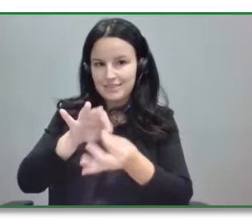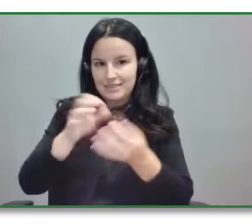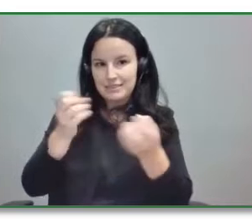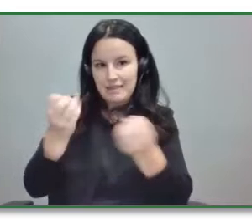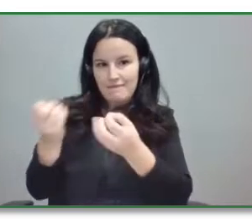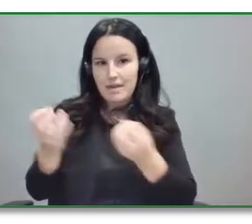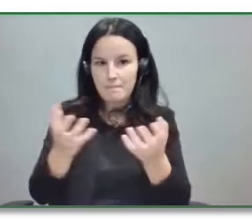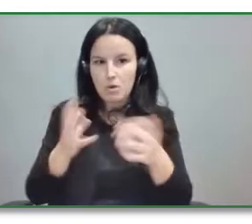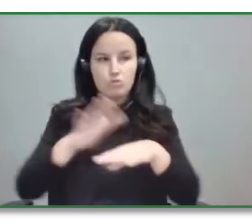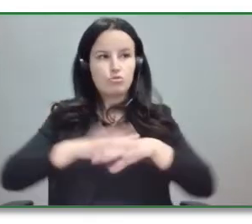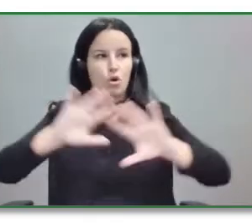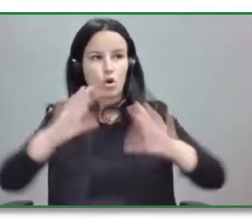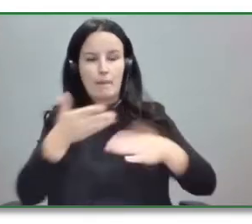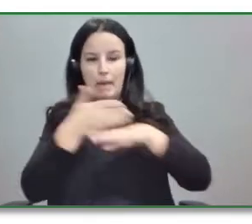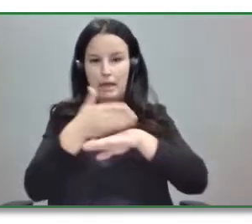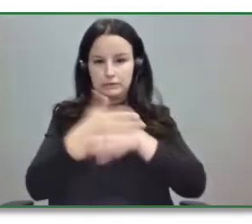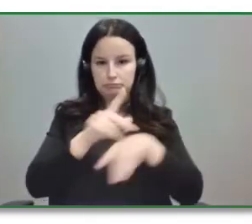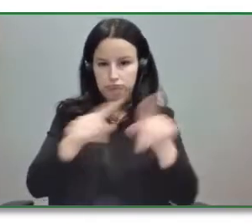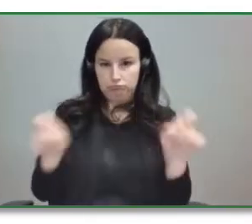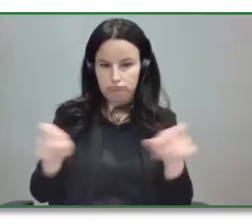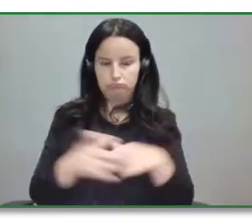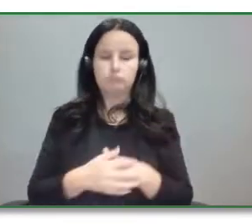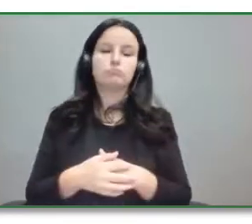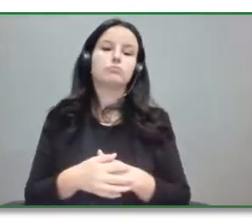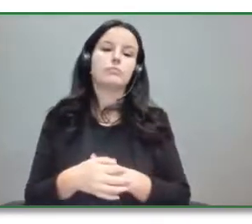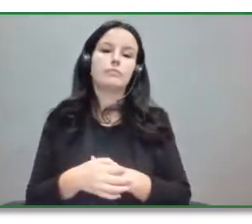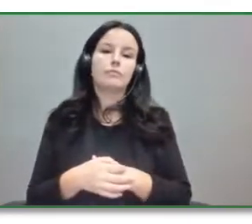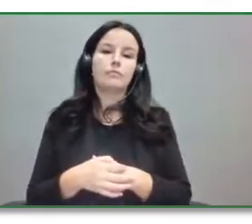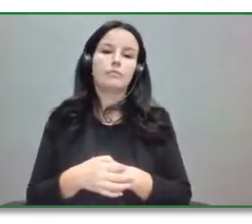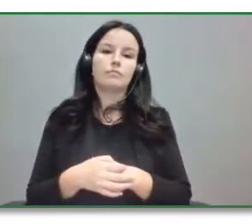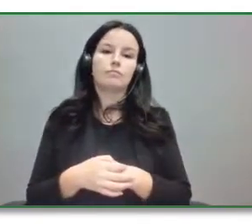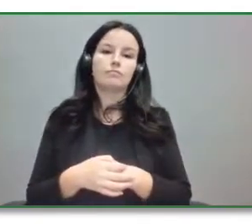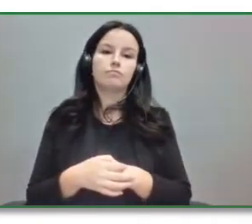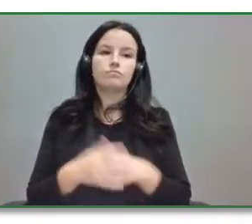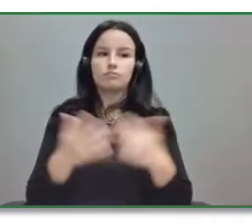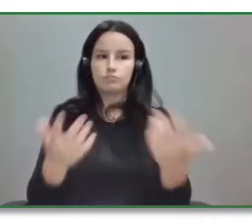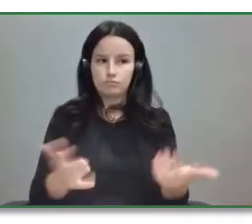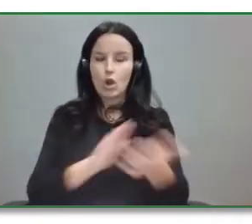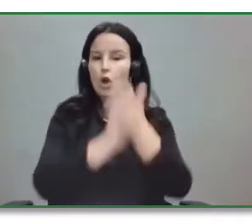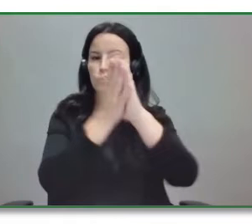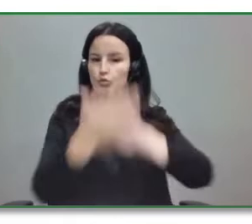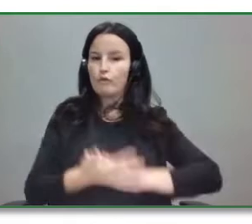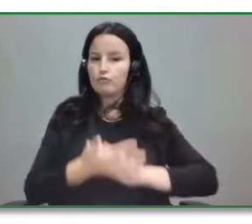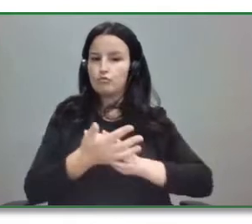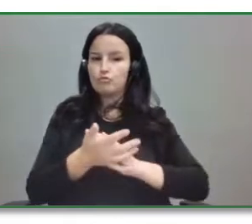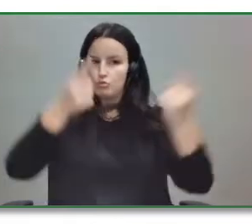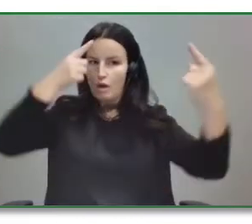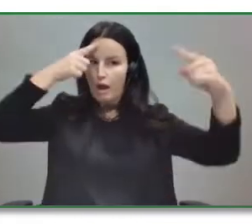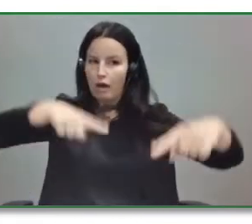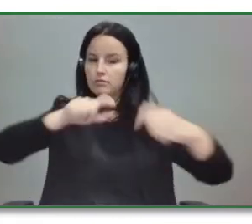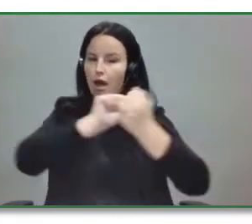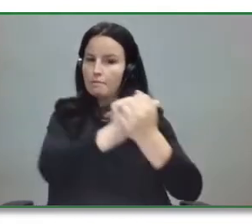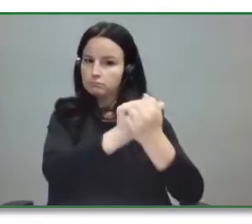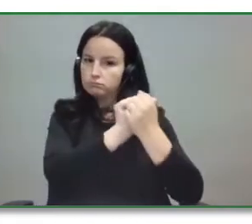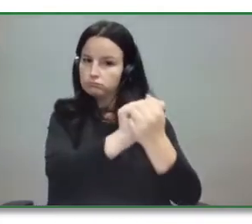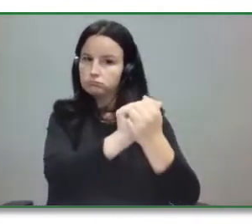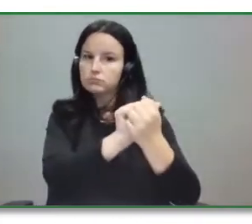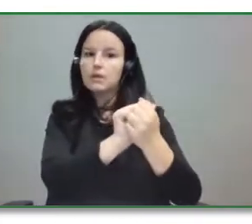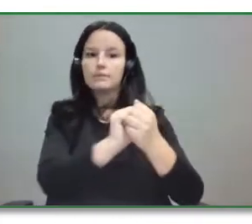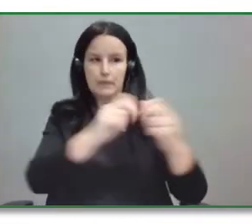caractéristiques d'accessibilité. Alors, nous avons établi un partenariat qui nous permet d'aller camper